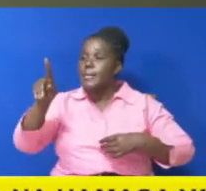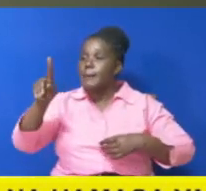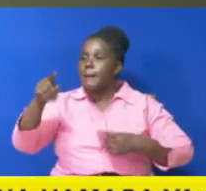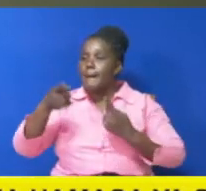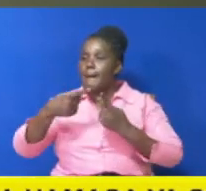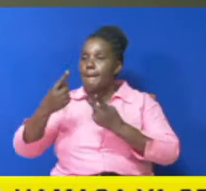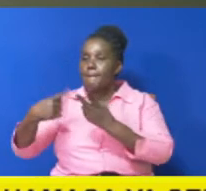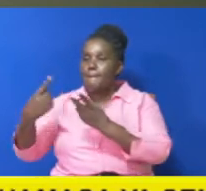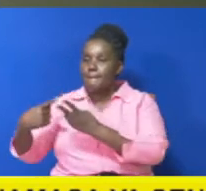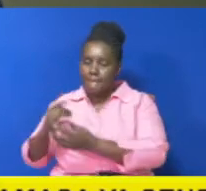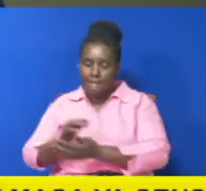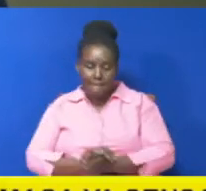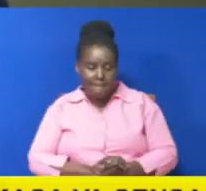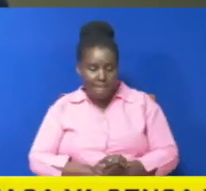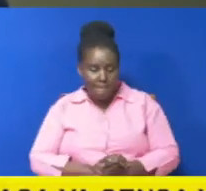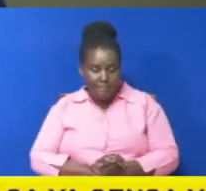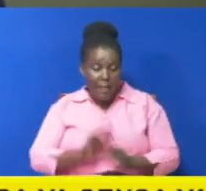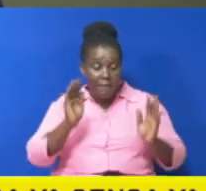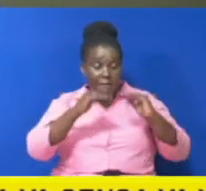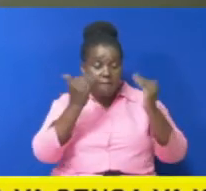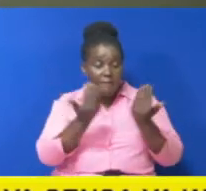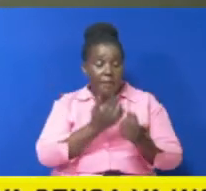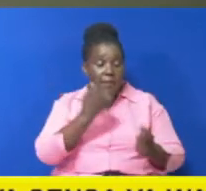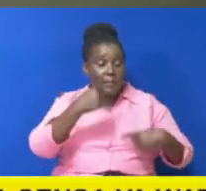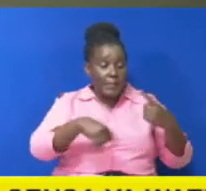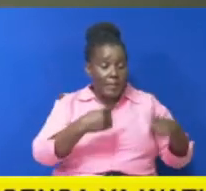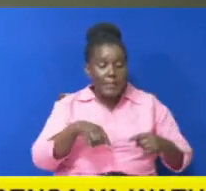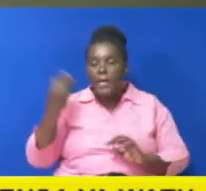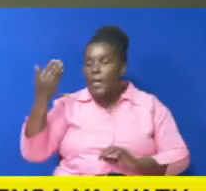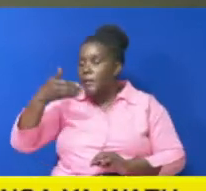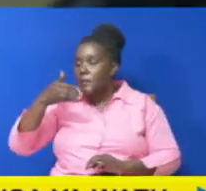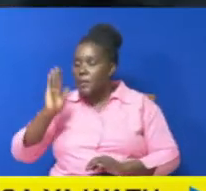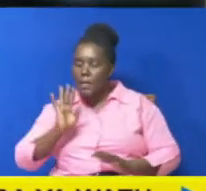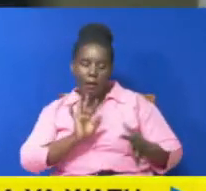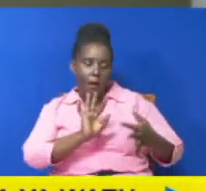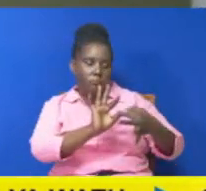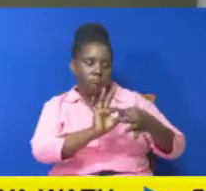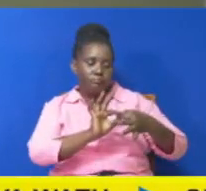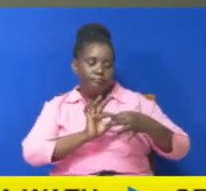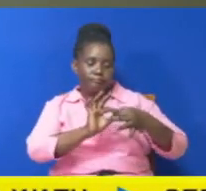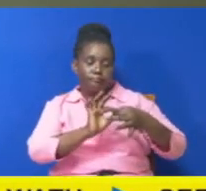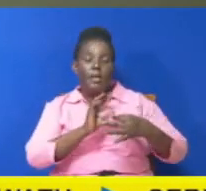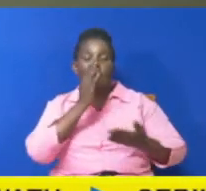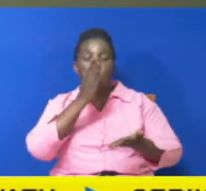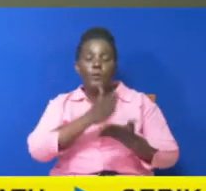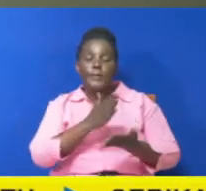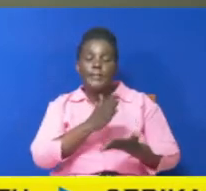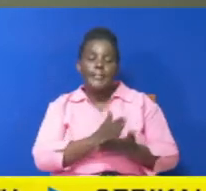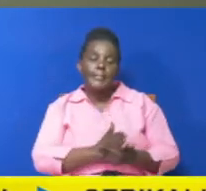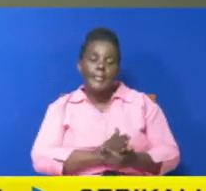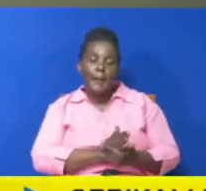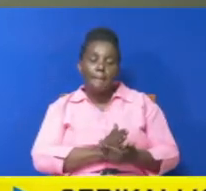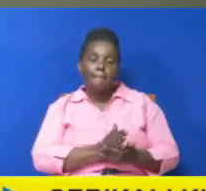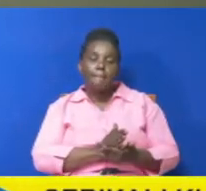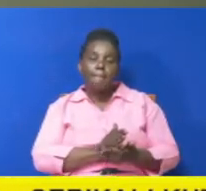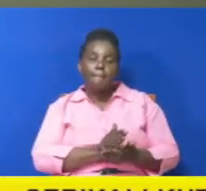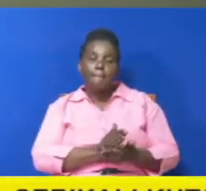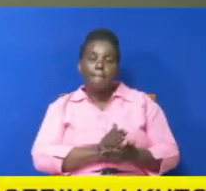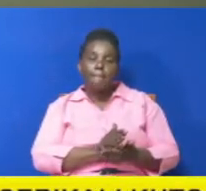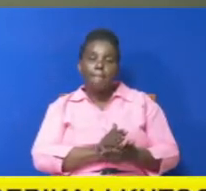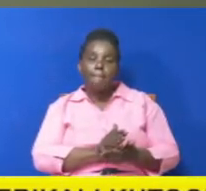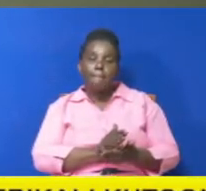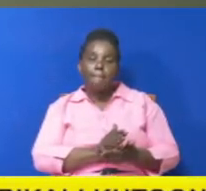vya siasa vitaungana na taasisi za serikali katika kuhakikisha